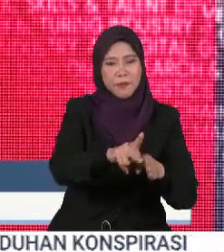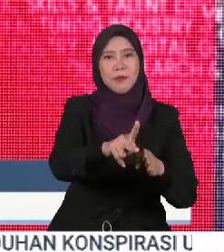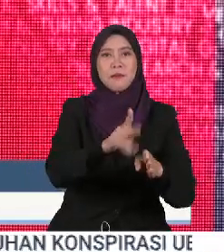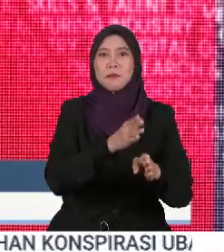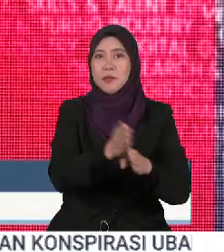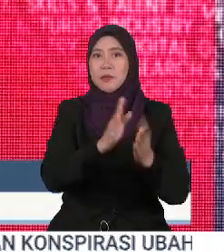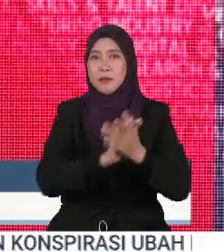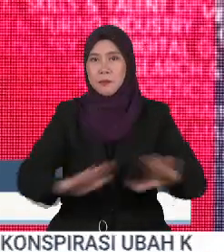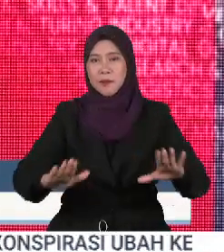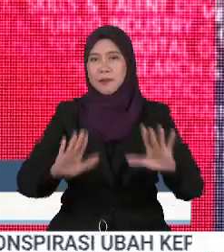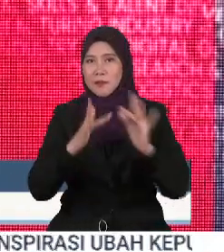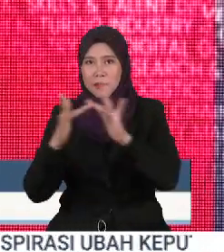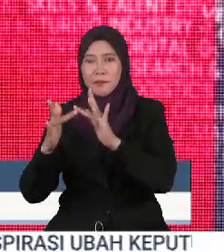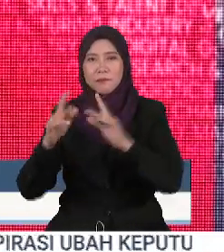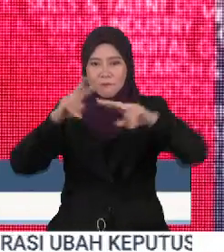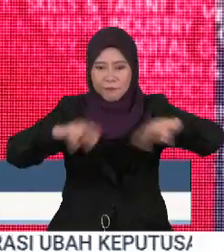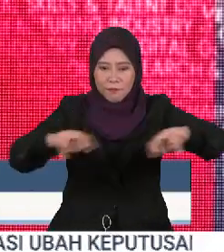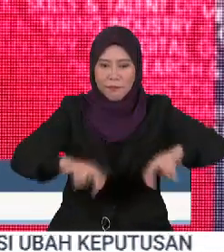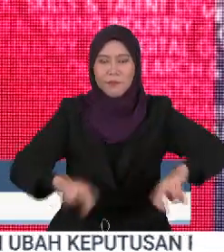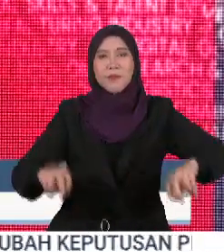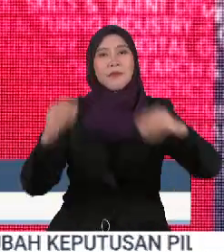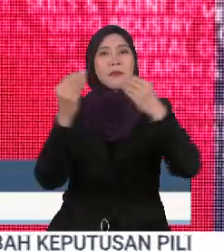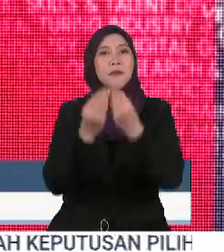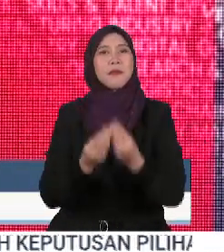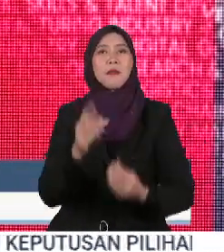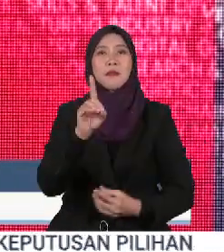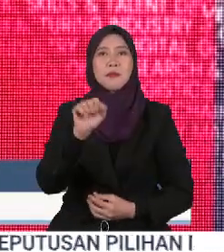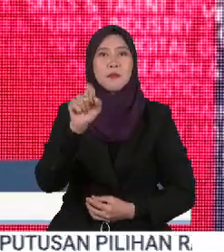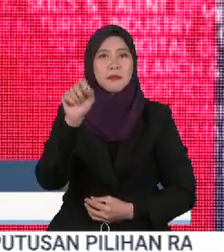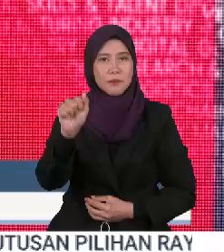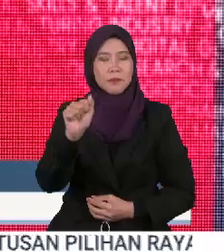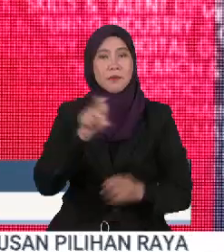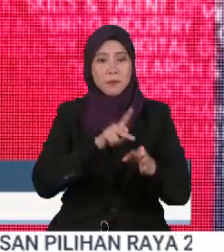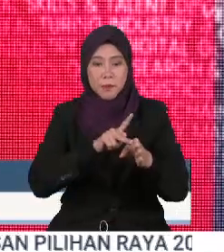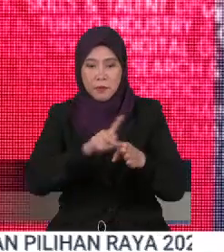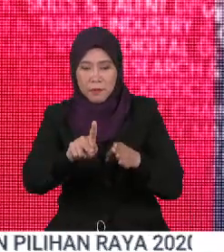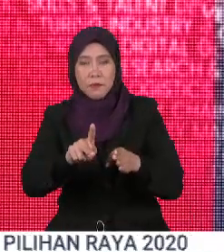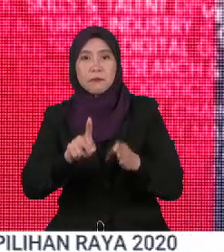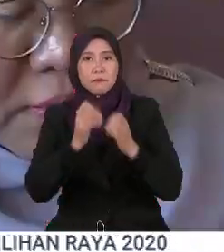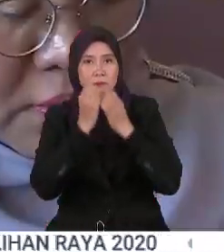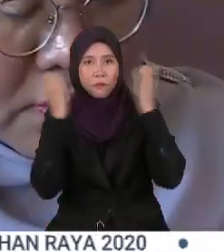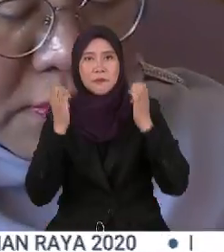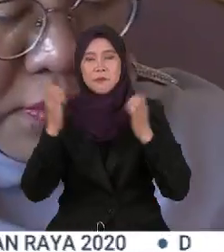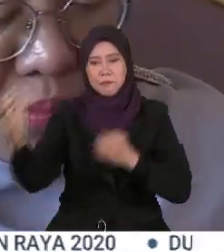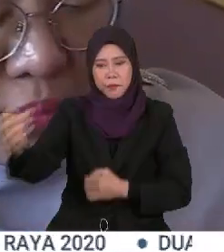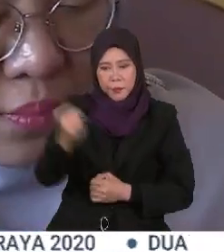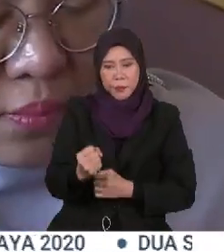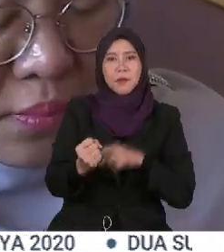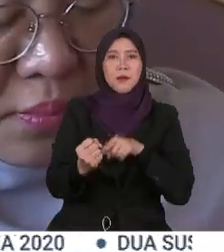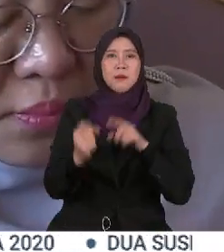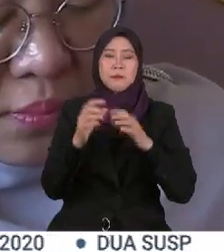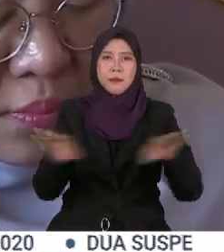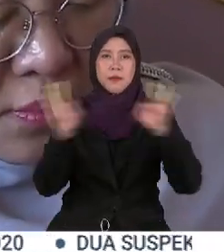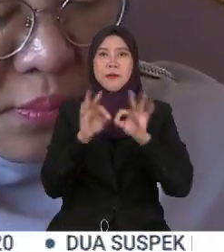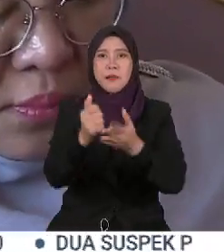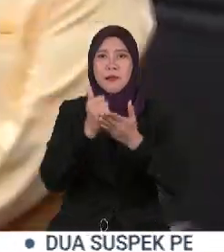bidang keselamatan cyber dan penganalisis data. Jelas beliau, kepakaran dalam bidang terbabit amat diperlukan dalam membantu